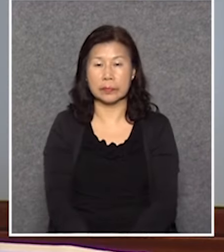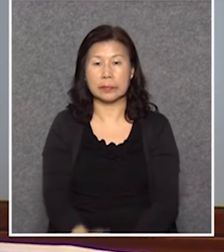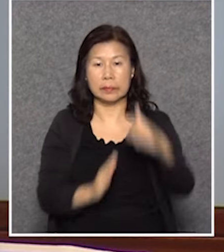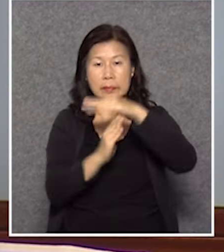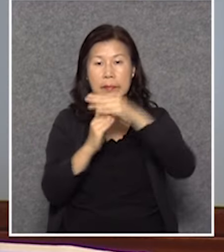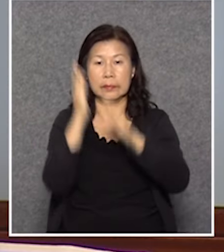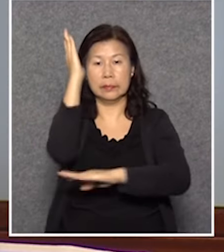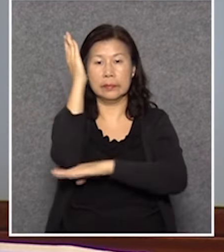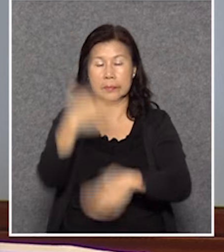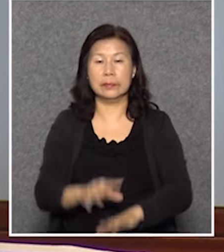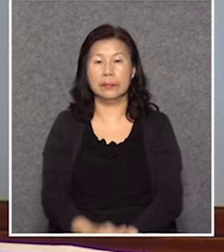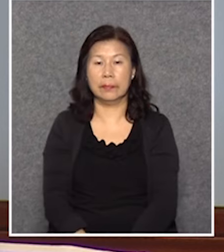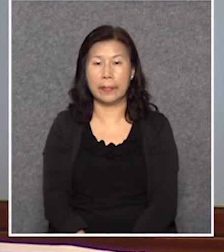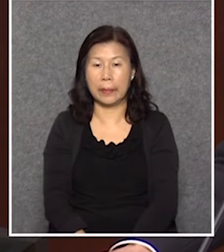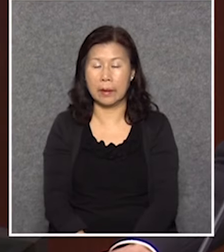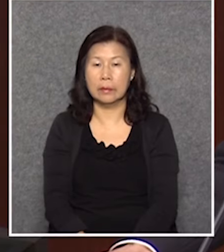發言。